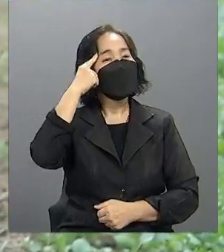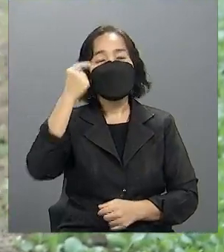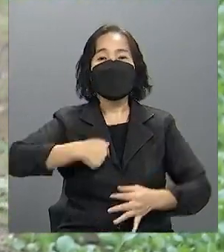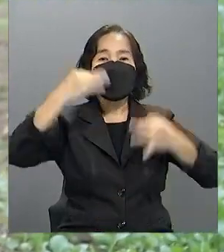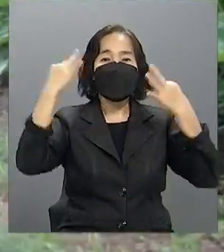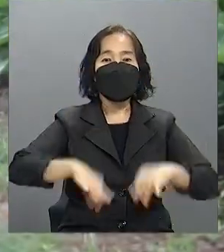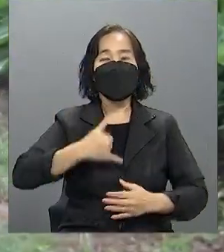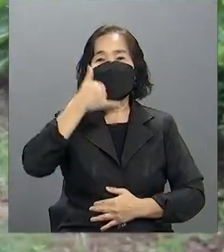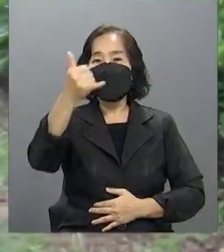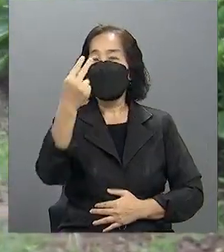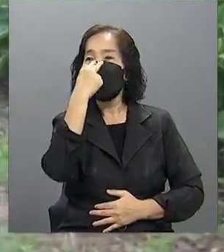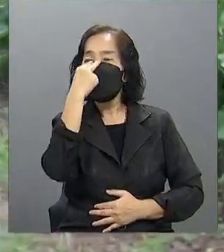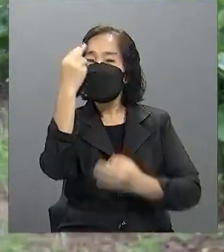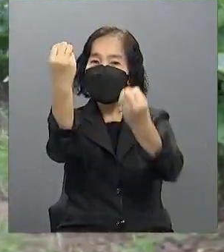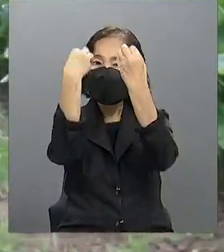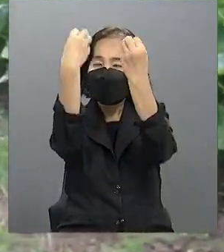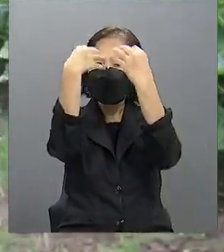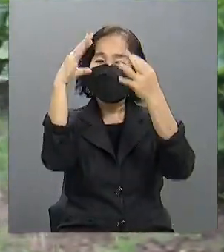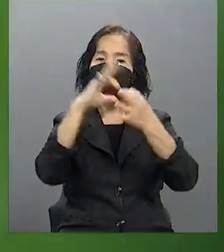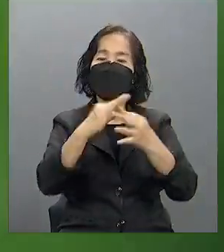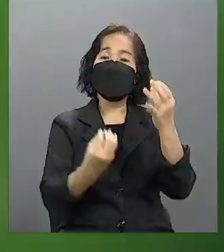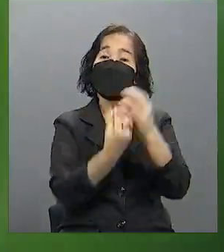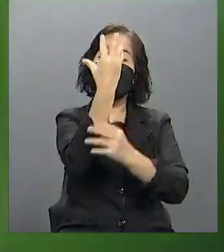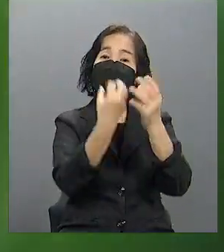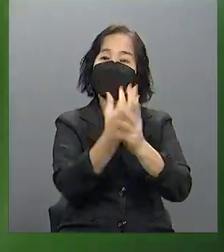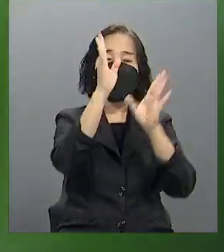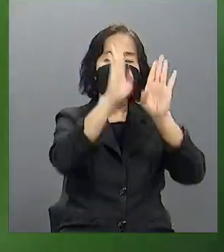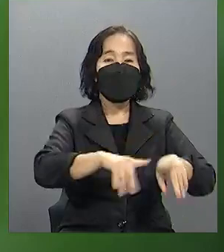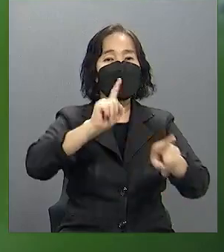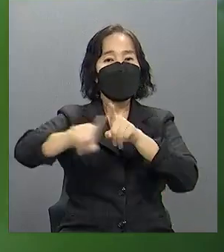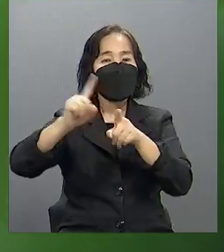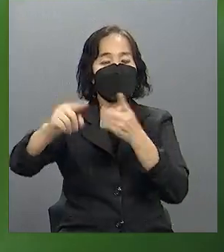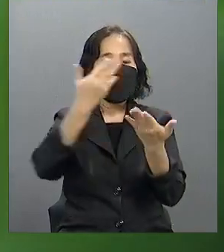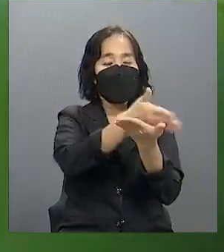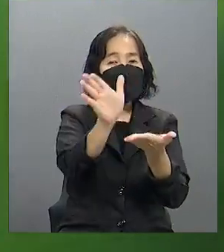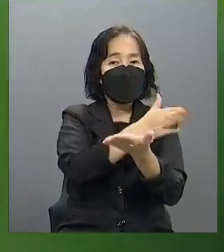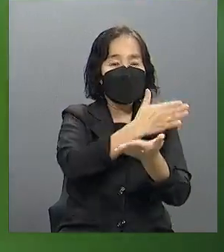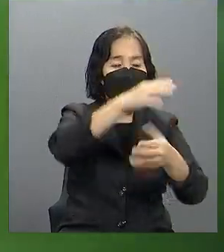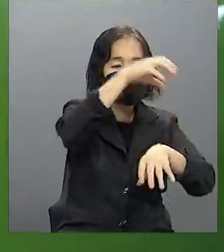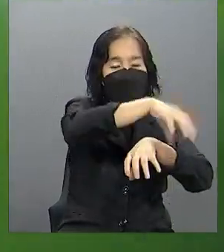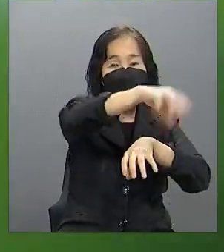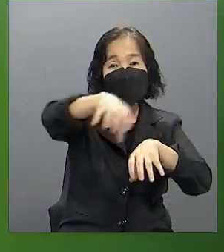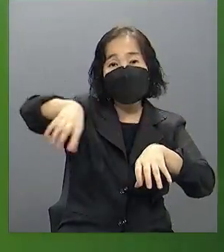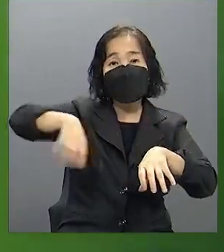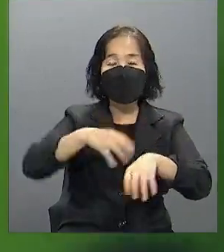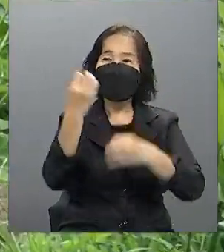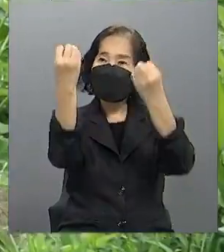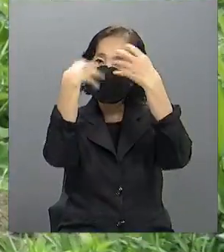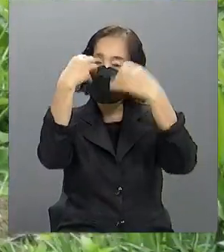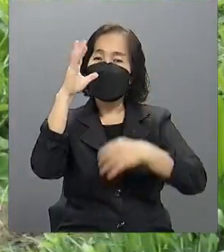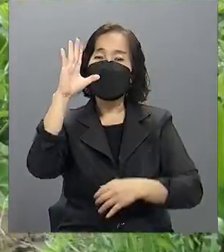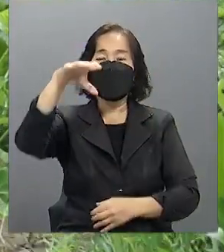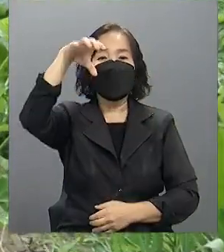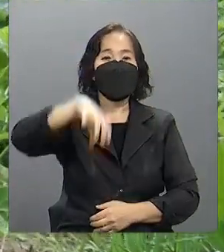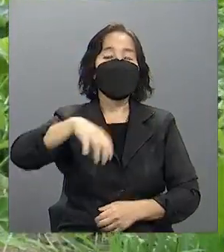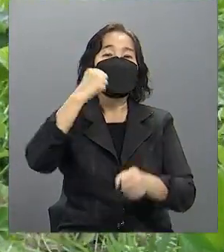ตรแบบผสมผสานในรูปแบบเกษตรทฤษฎีใหม่ตามแนวปรัชญาของเศรษฐกิจพอเพียงจากสำนักงานเร่งรัดพั